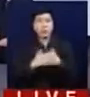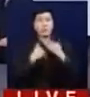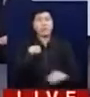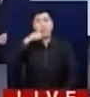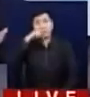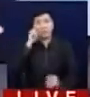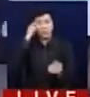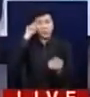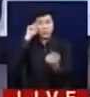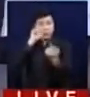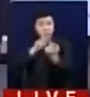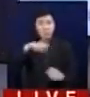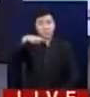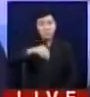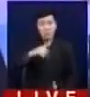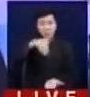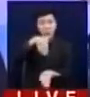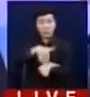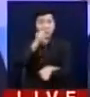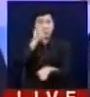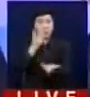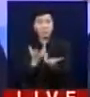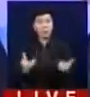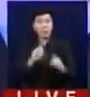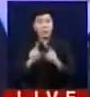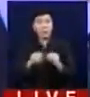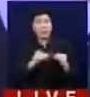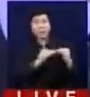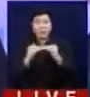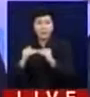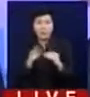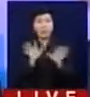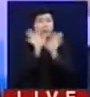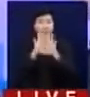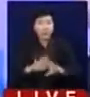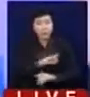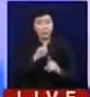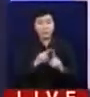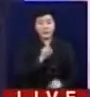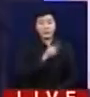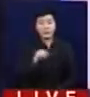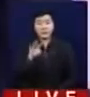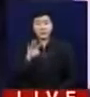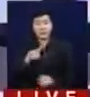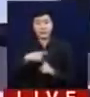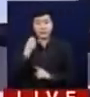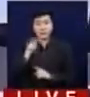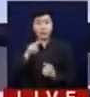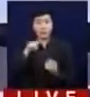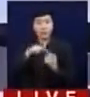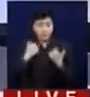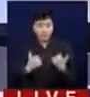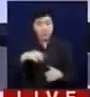ไทยสู่เป้าหมายเมืองศูนย์กลางอรยะสถาปัตย์แห่งประชาคมอาเซียนในวันที่ 1-4 ธันวาคม2560